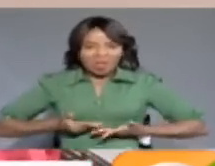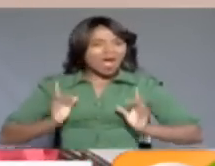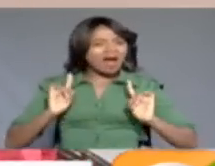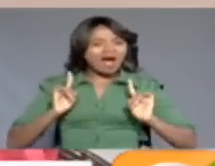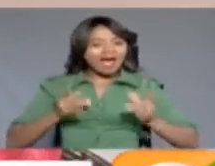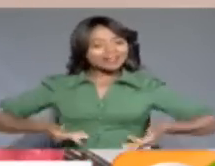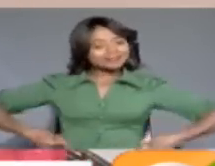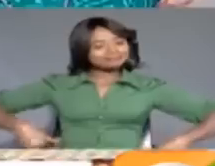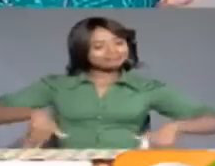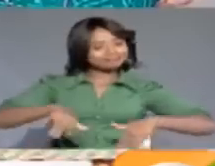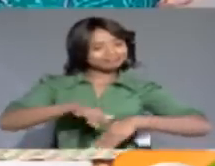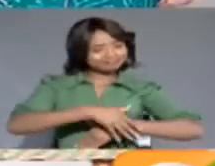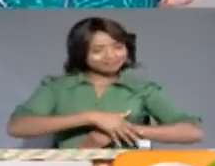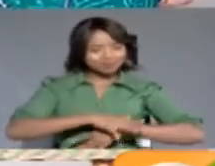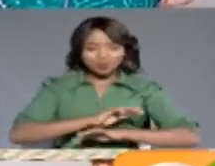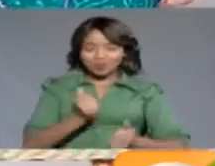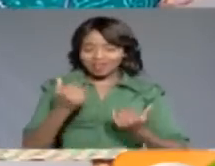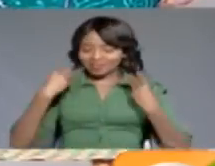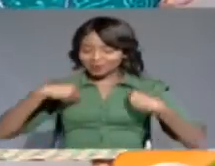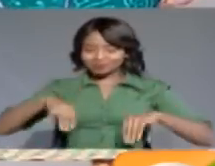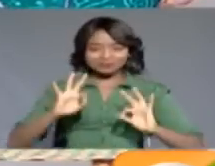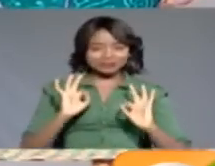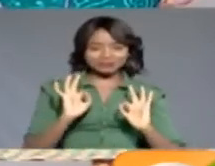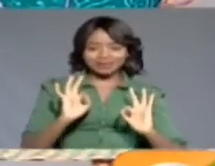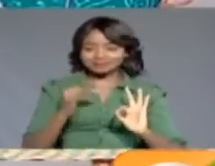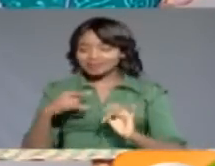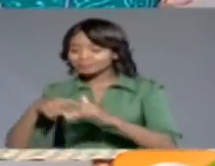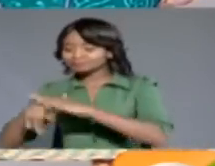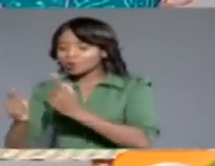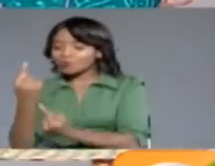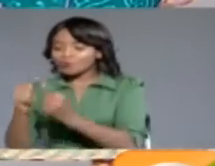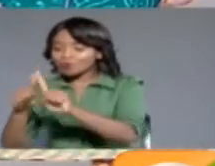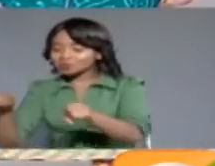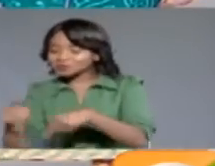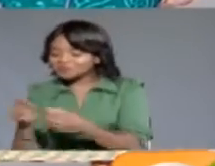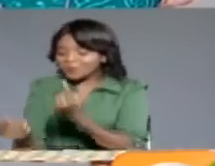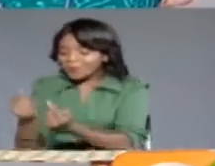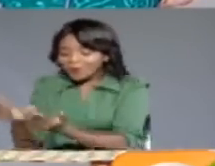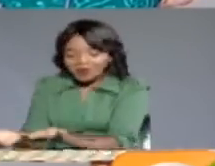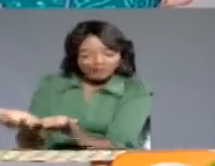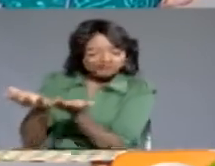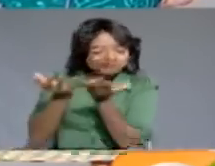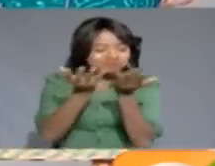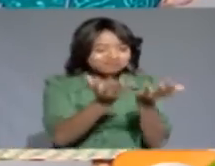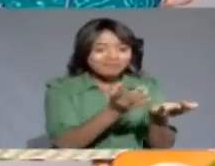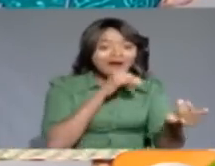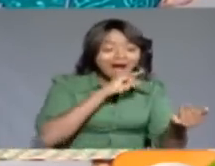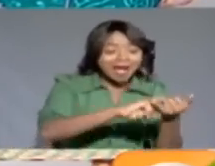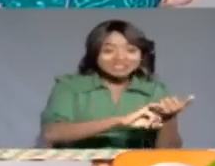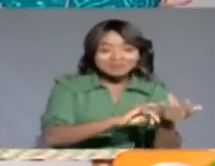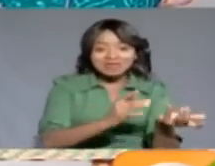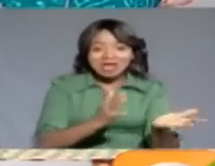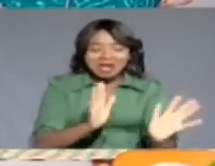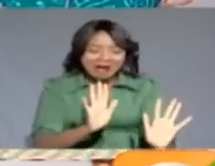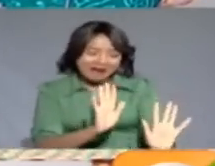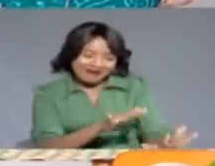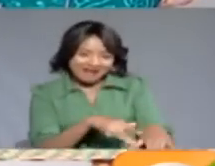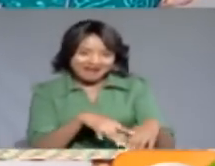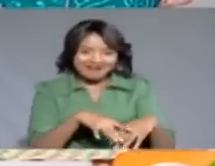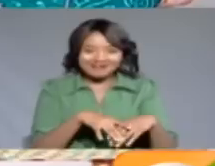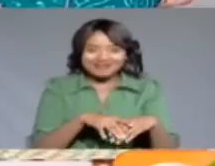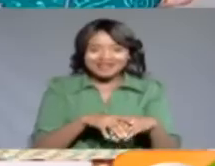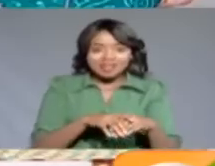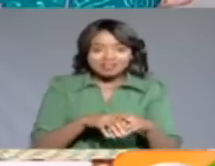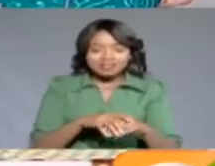alafu funge leso kwa kiunoni. Wengi wenge jikoni mwandalie mume wako chakula umpelekee. Na siku yote usije kusema, huyu msichana wa kazi